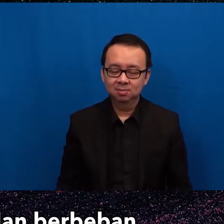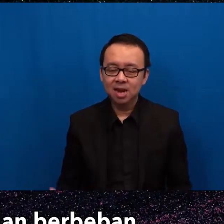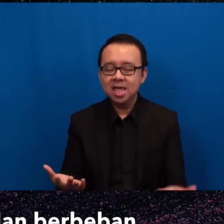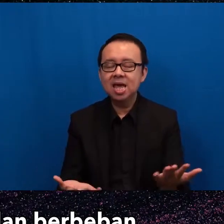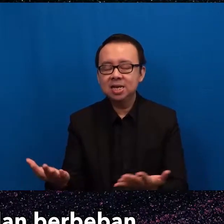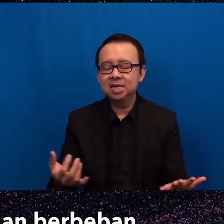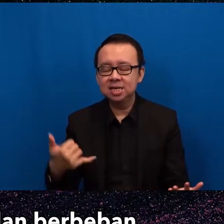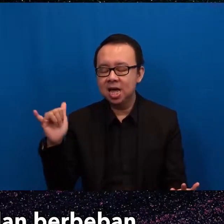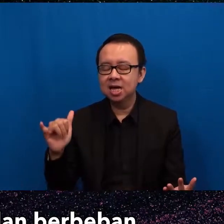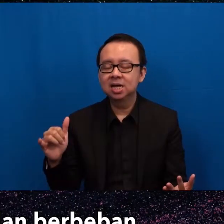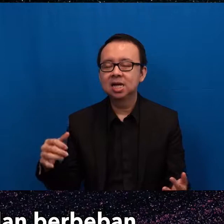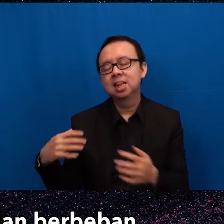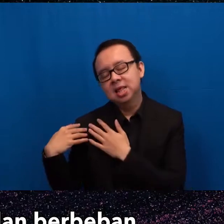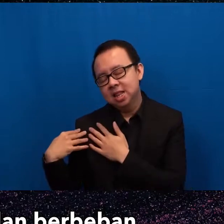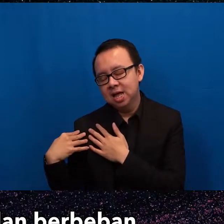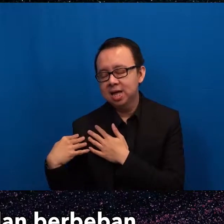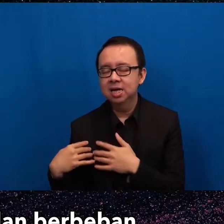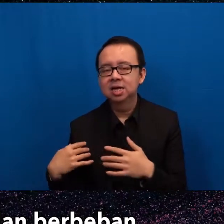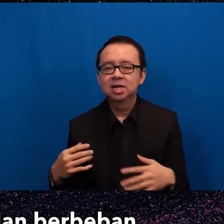melayani yang lelah dan